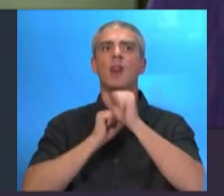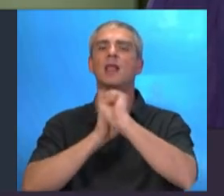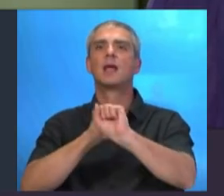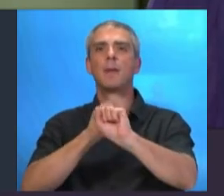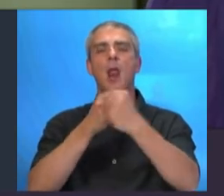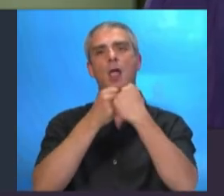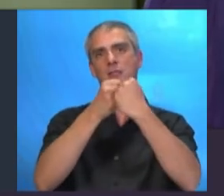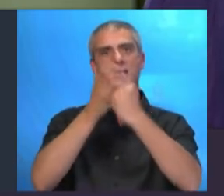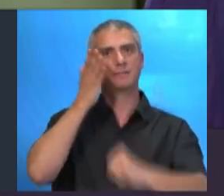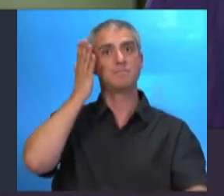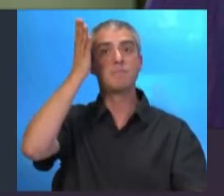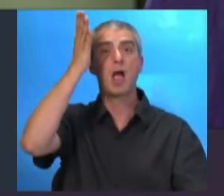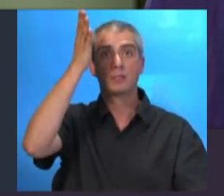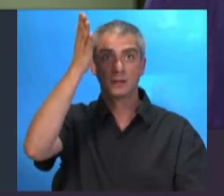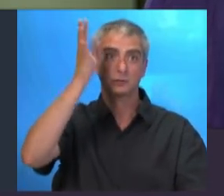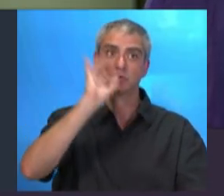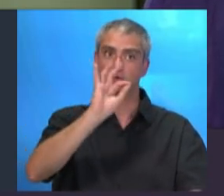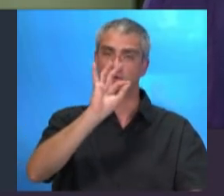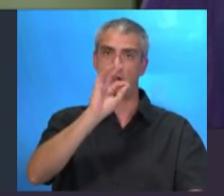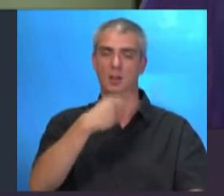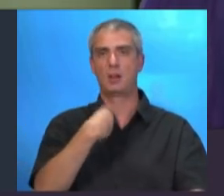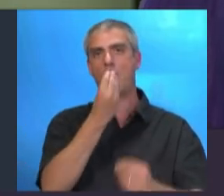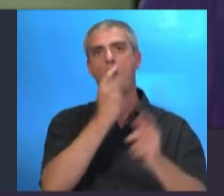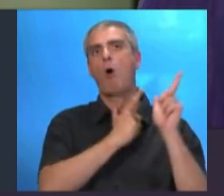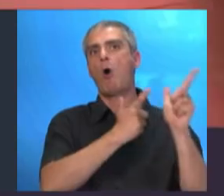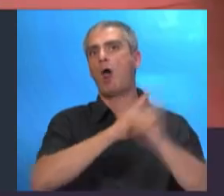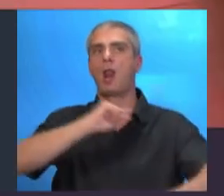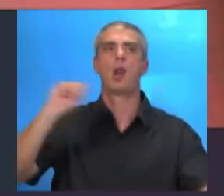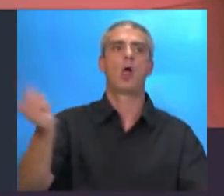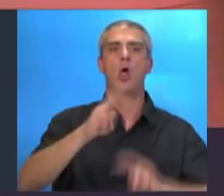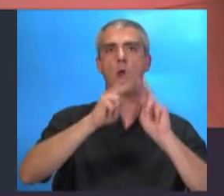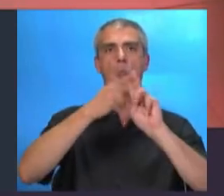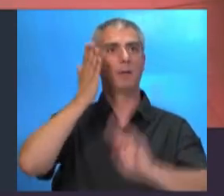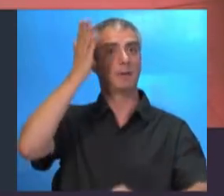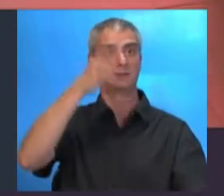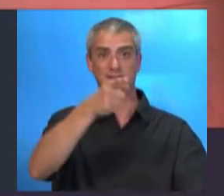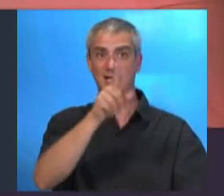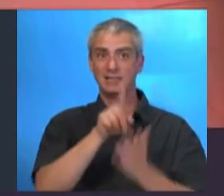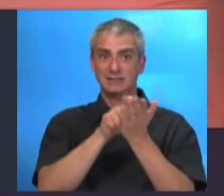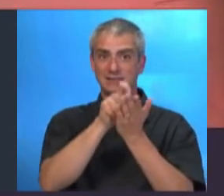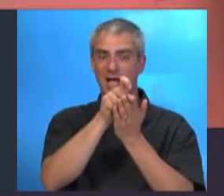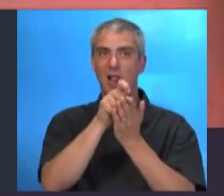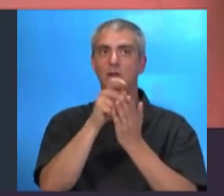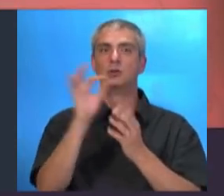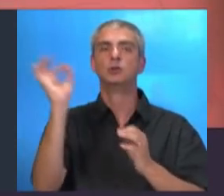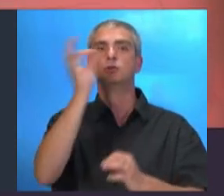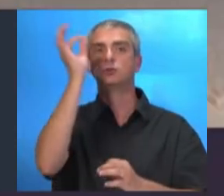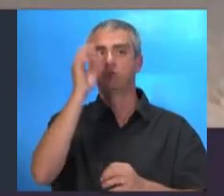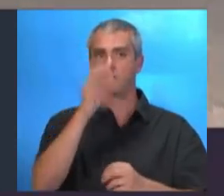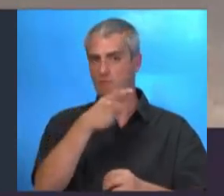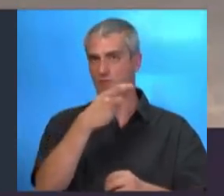האתגרים העתידיים של האכלת העולם בעתיד. זה זחל של זבוב הפירות, הים